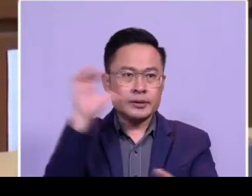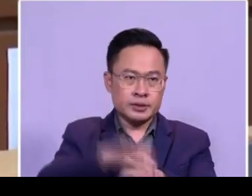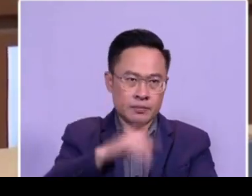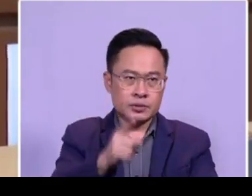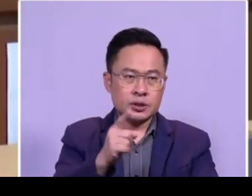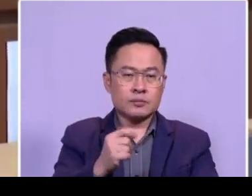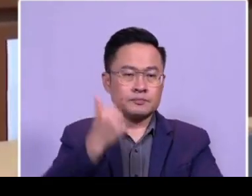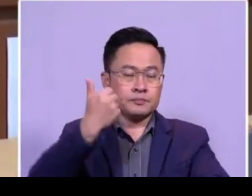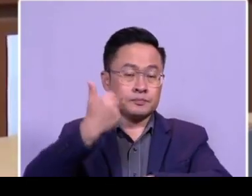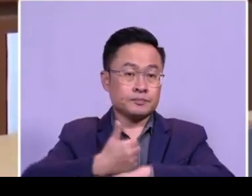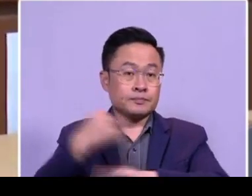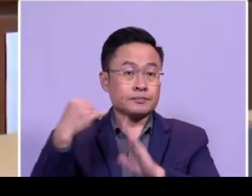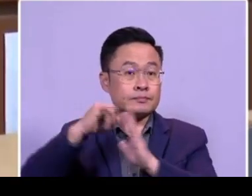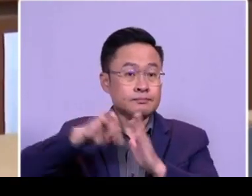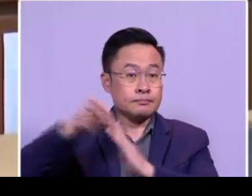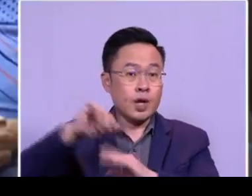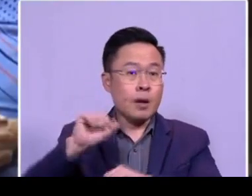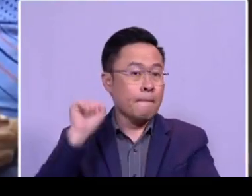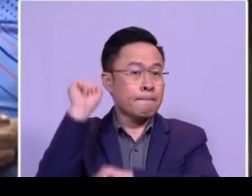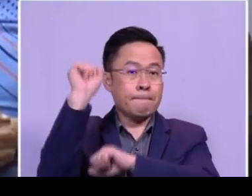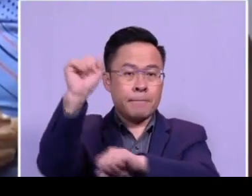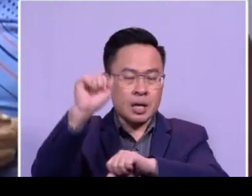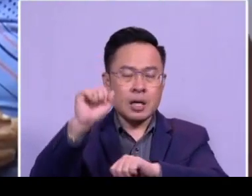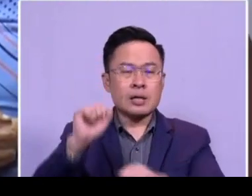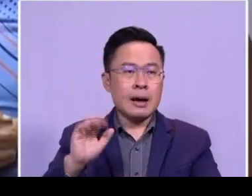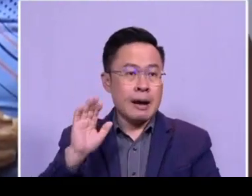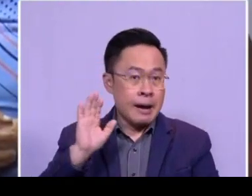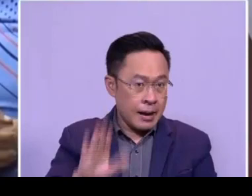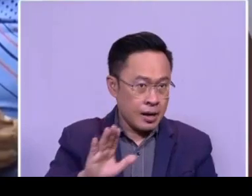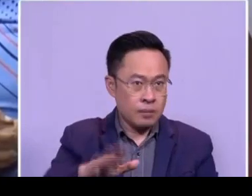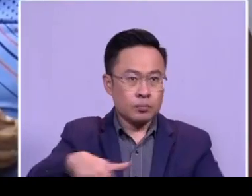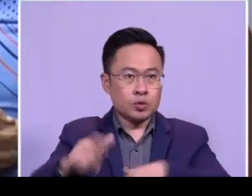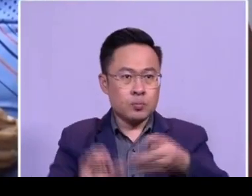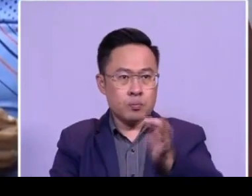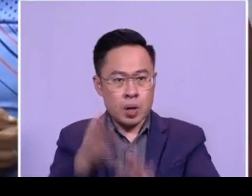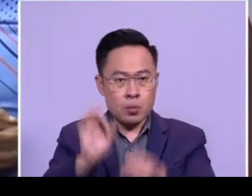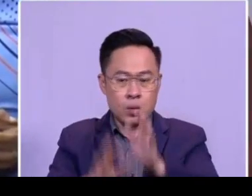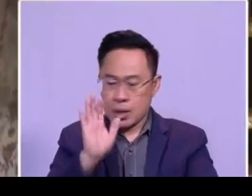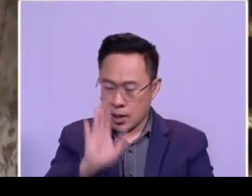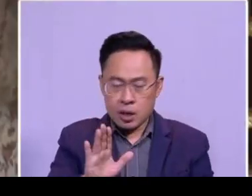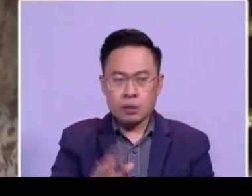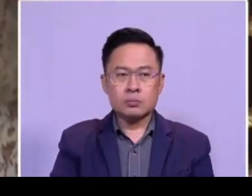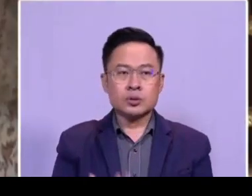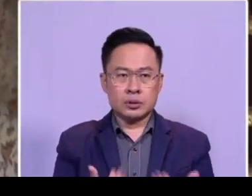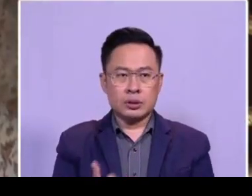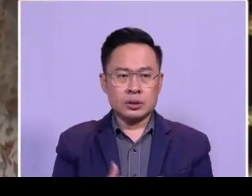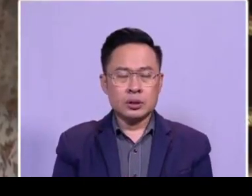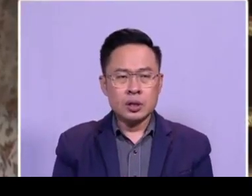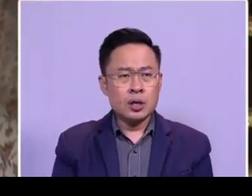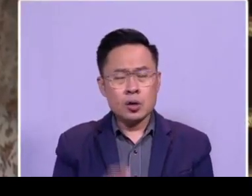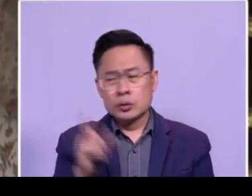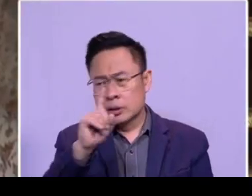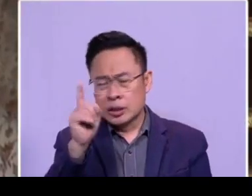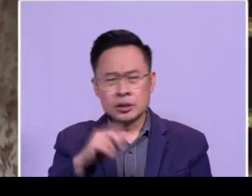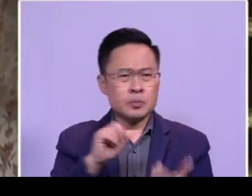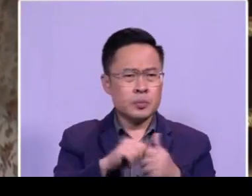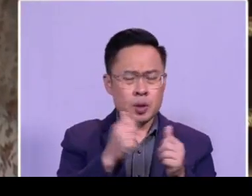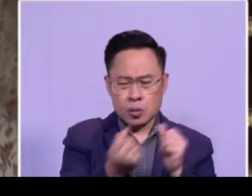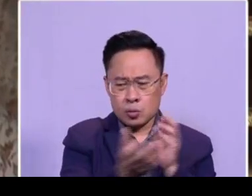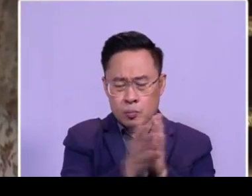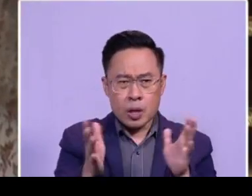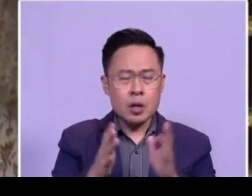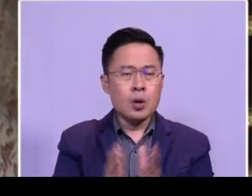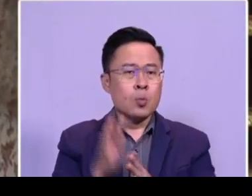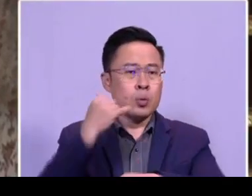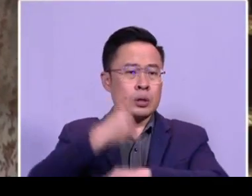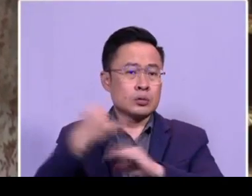วัดเนี่ยต้องประกาศให้พื้นที่ในบ้านปังยางตำบลบ้านปงอำเภอหางดงนะคะแล้วก็ยังมีพื้นที่ที่บ้านป่าจี้หมู่